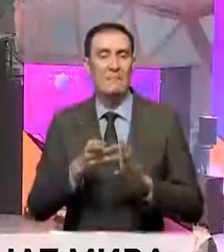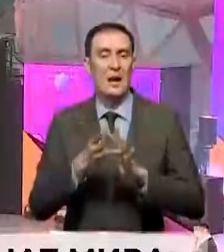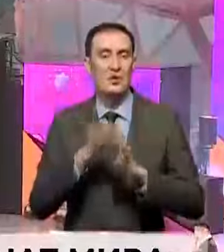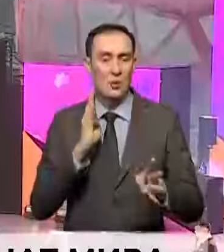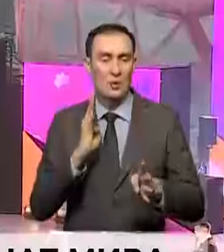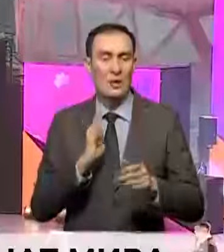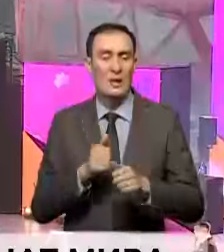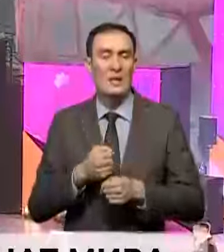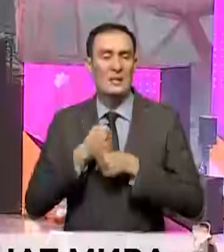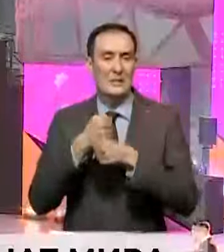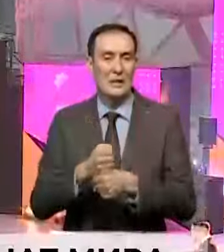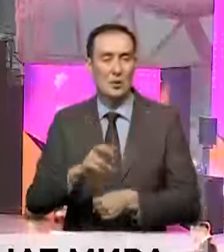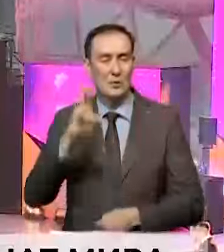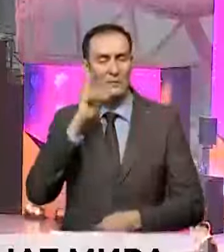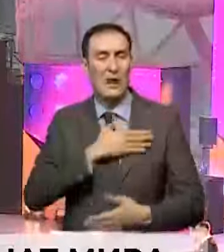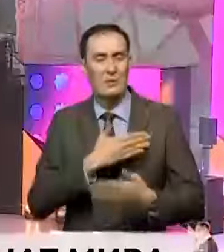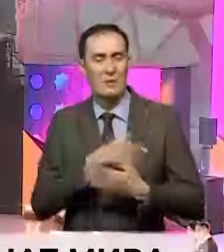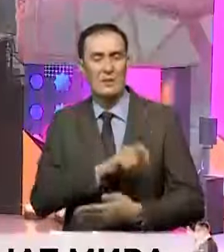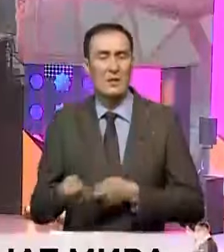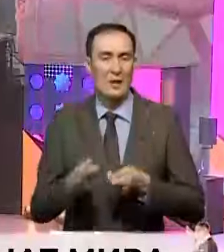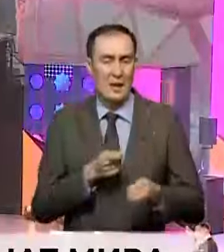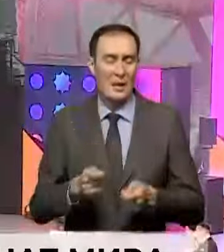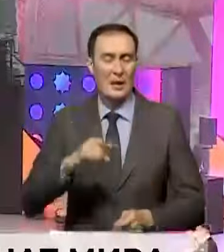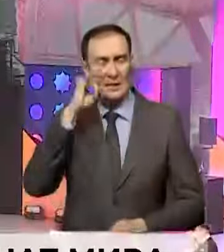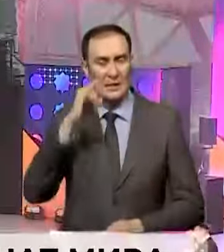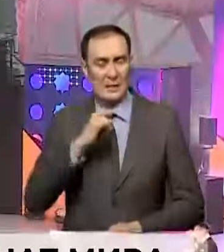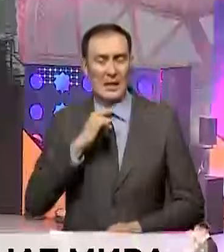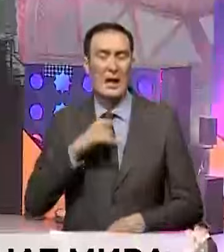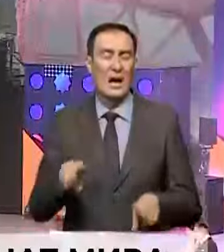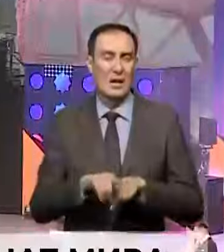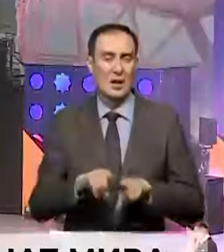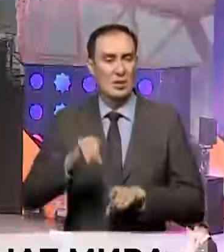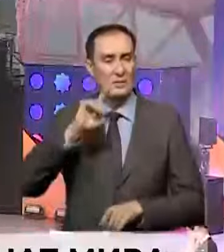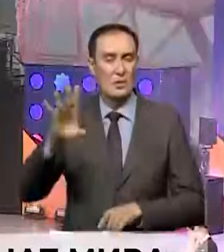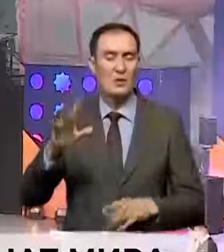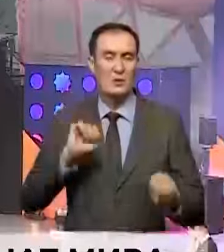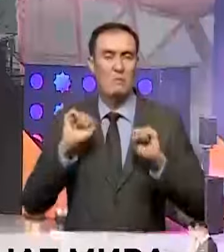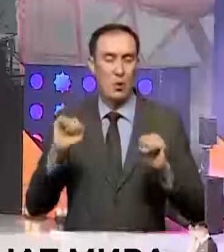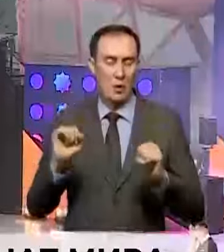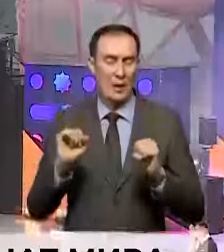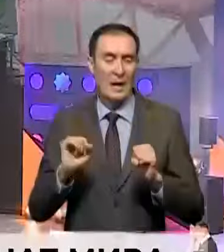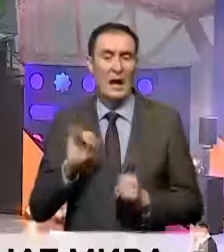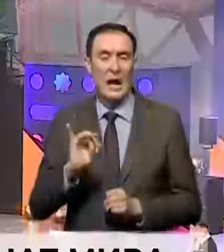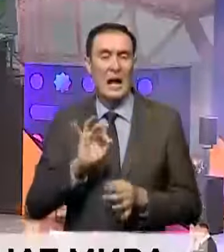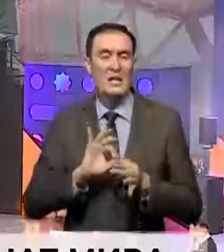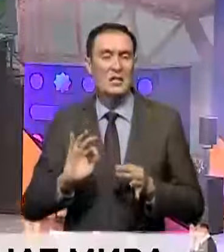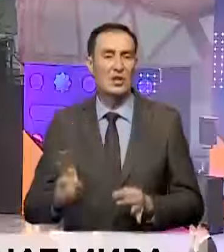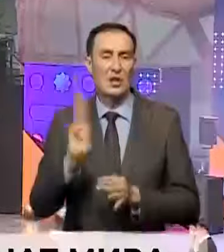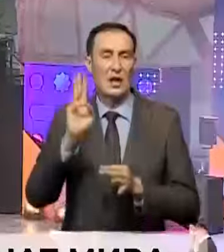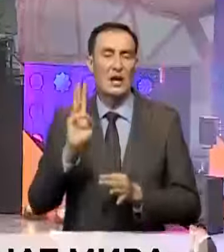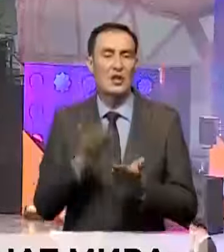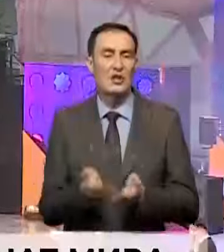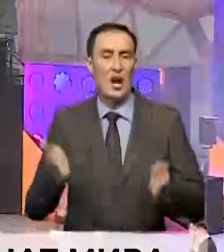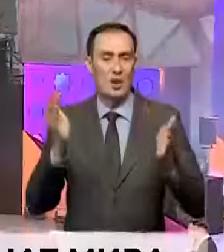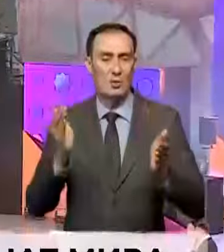несли государственные и общественные деятели Казахстана, а также звезды спорта, а зажгла